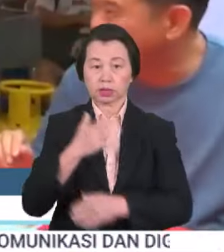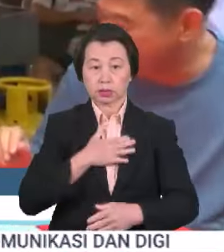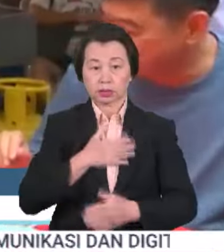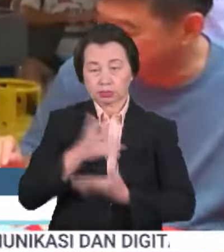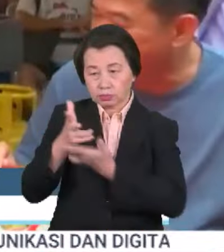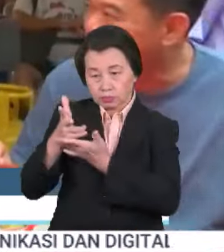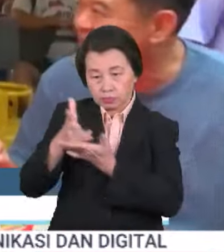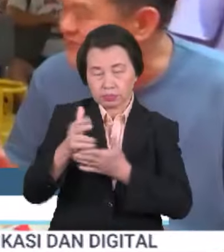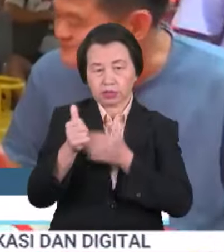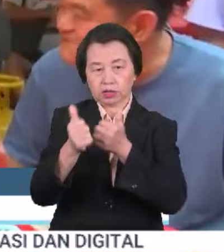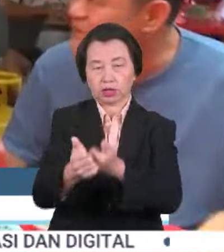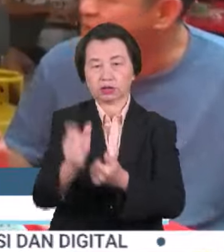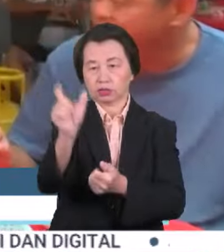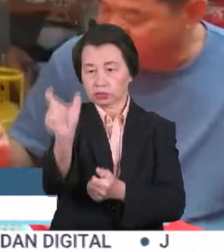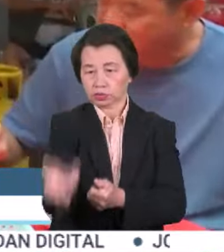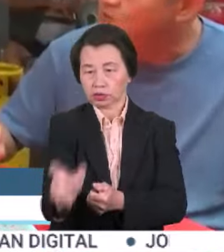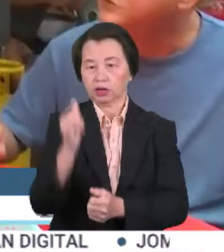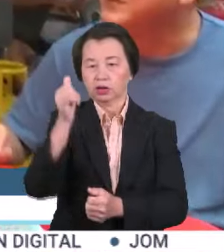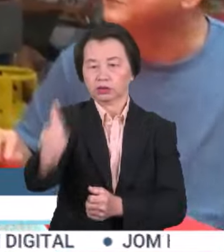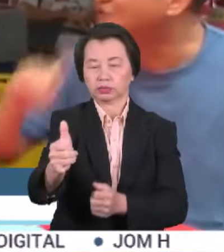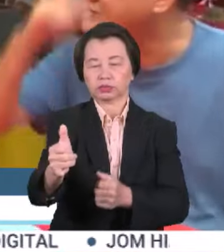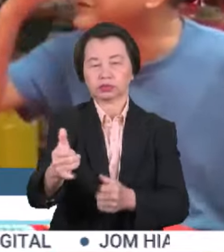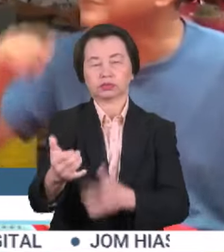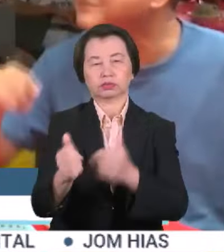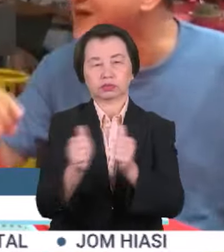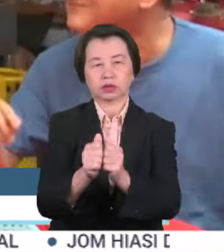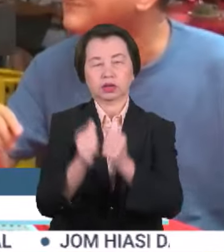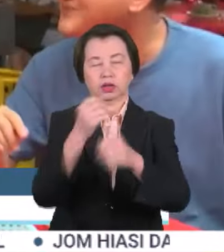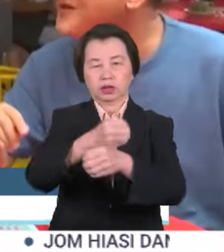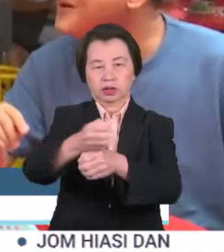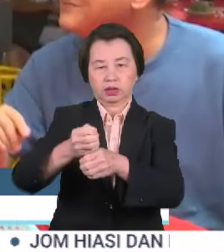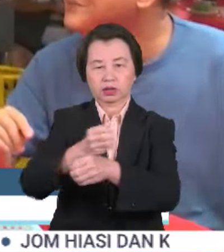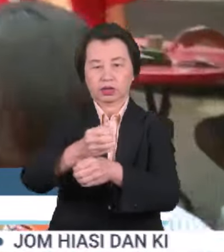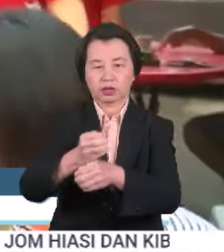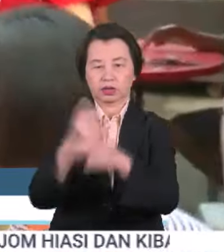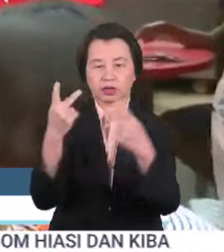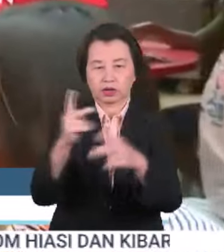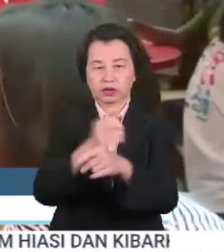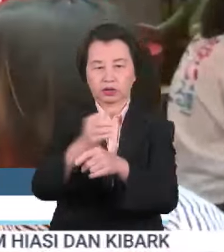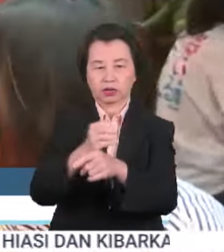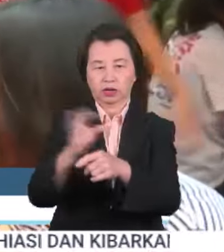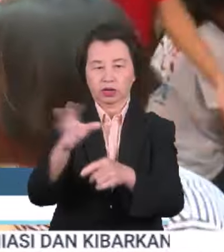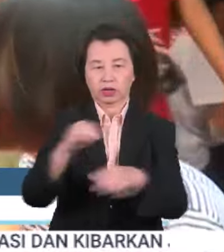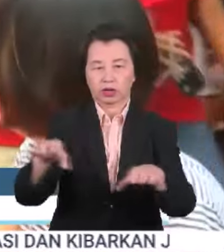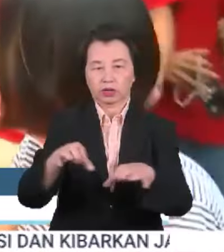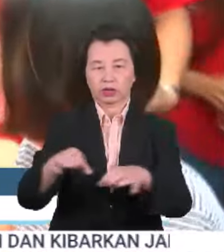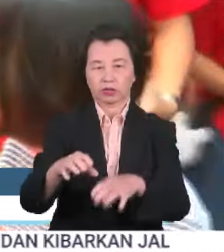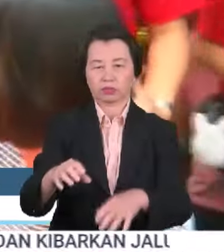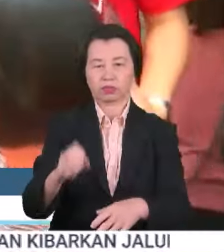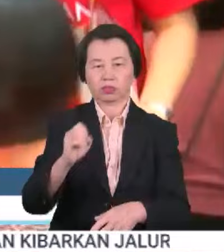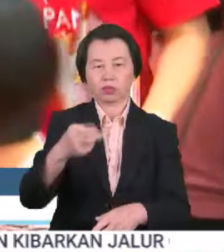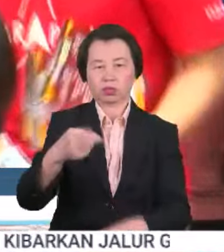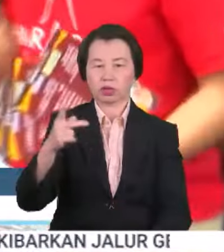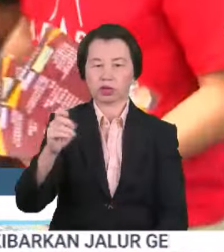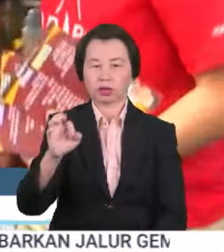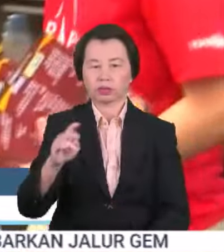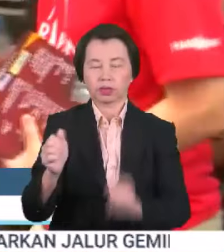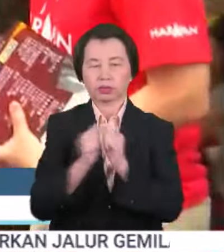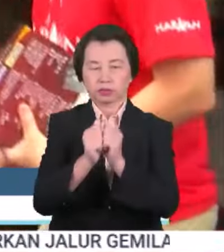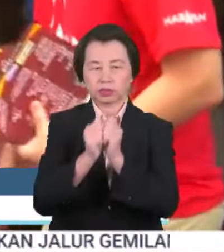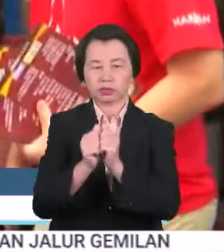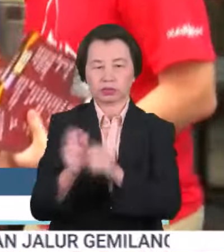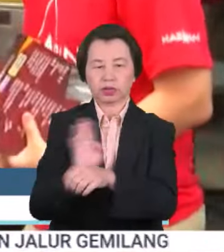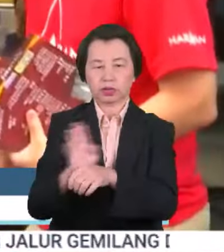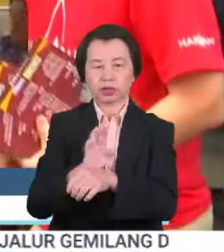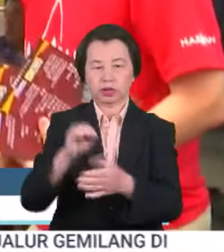sempat mengikuti calon turun berkempen di kedai kopi Oh Chai Lai serta melakukan walkabout bersama peniaga di